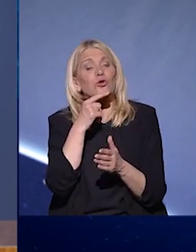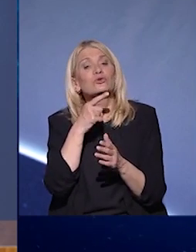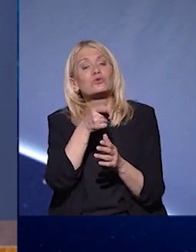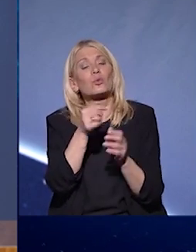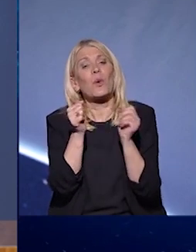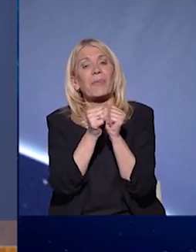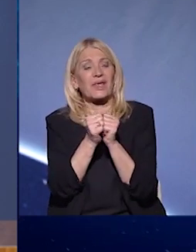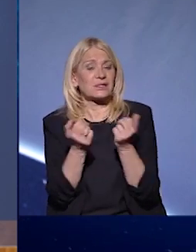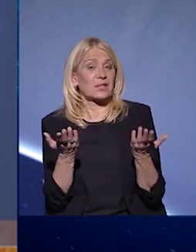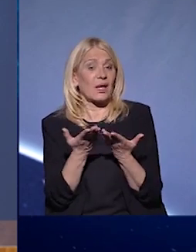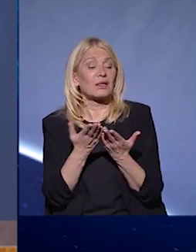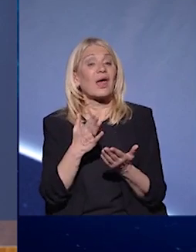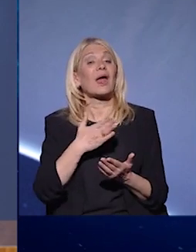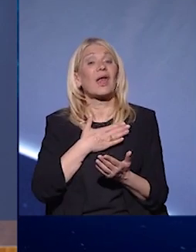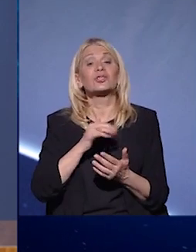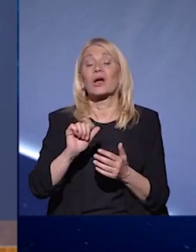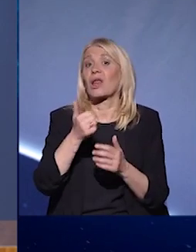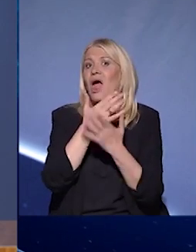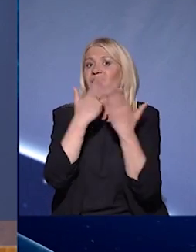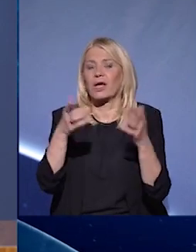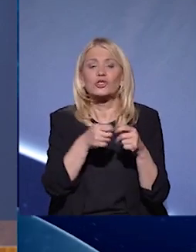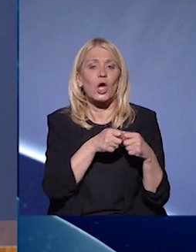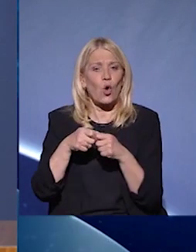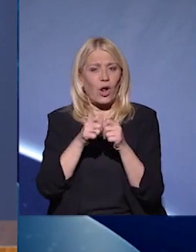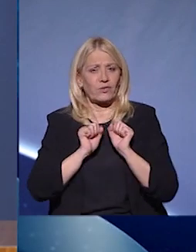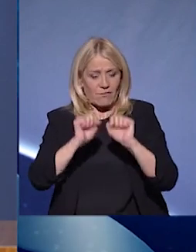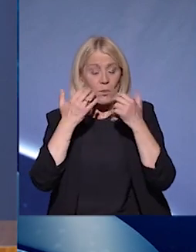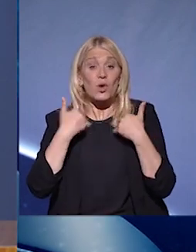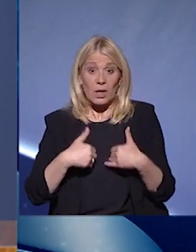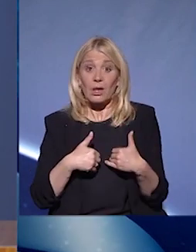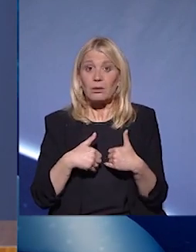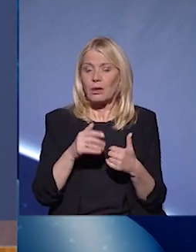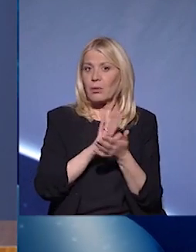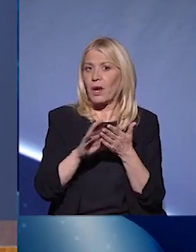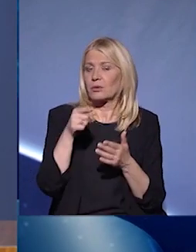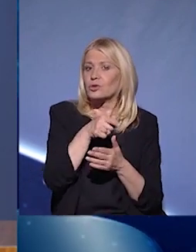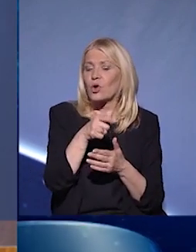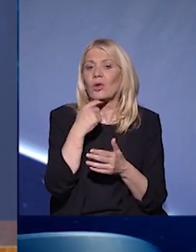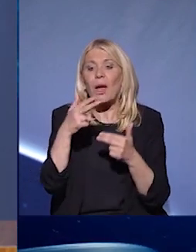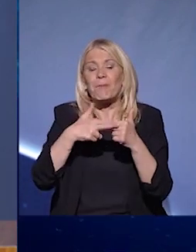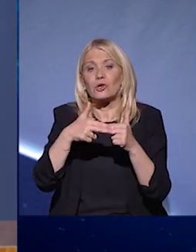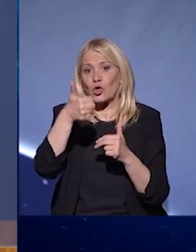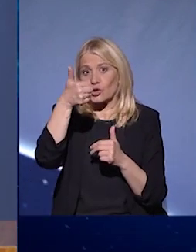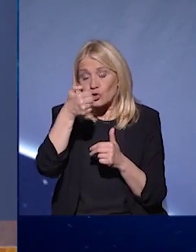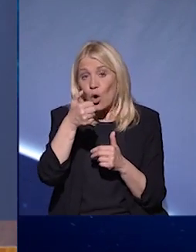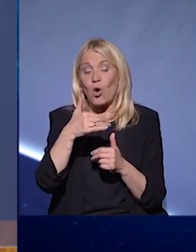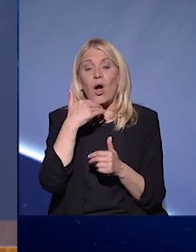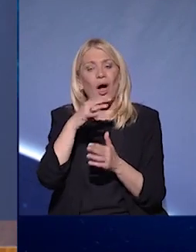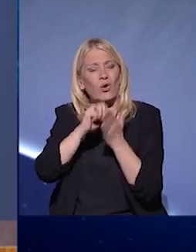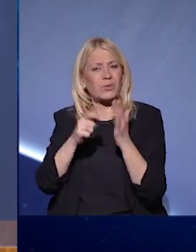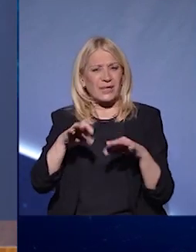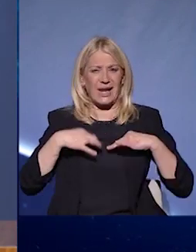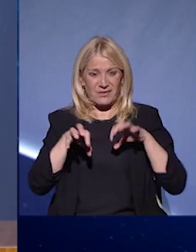mesta gde je naš najveći kolektivni imunitet, praktično on je približno 100 ako oduzmemo